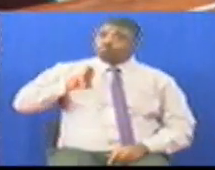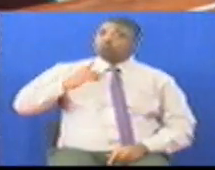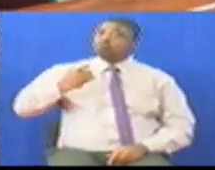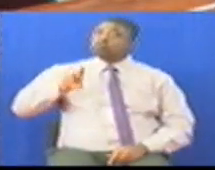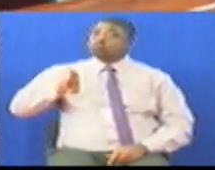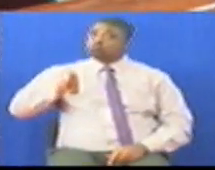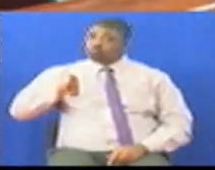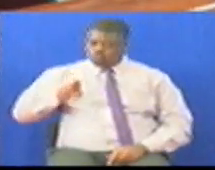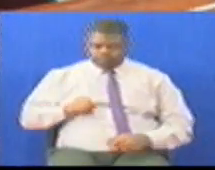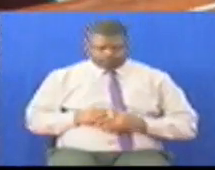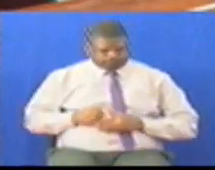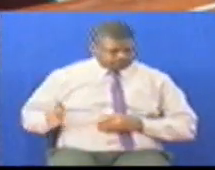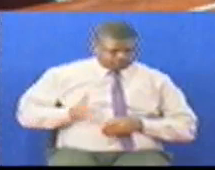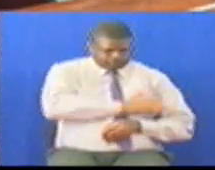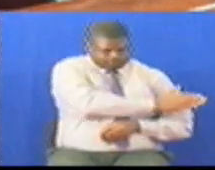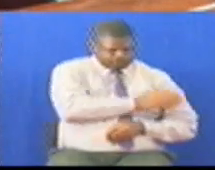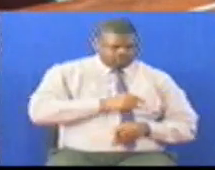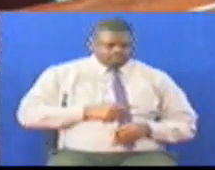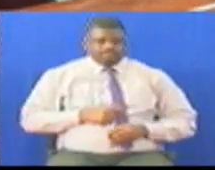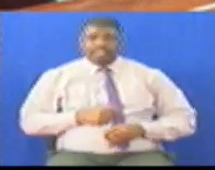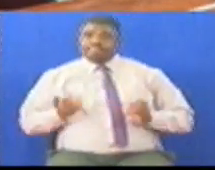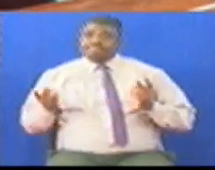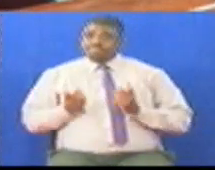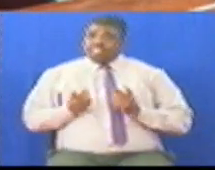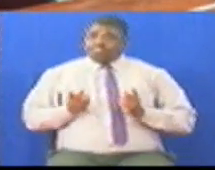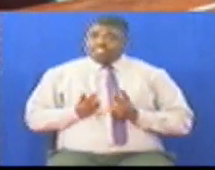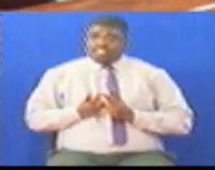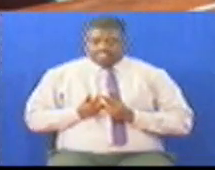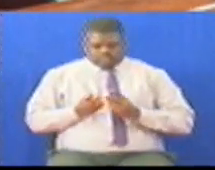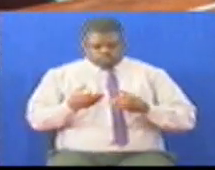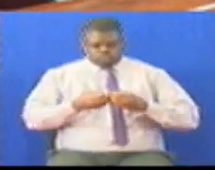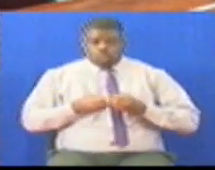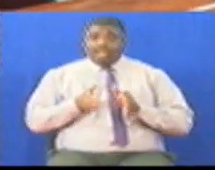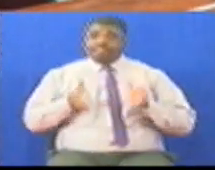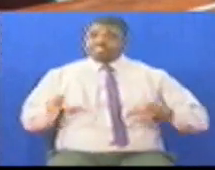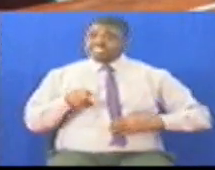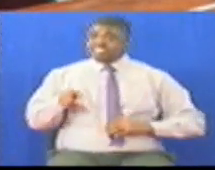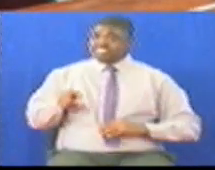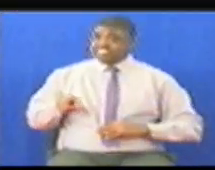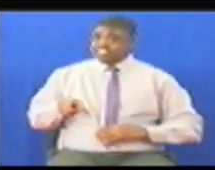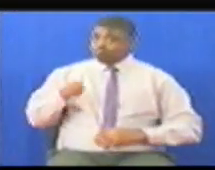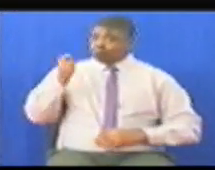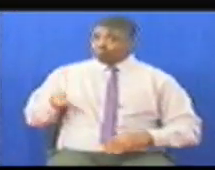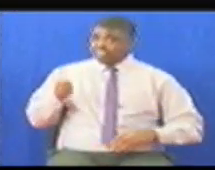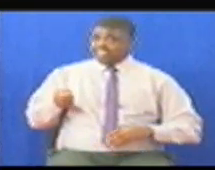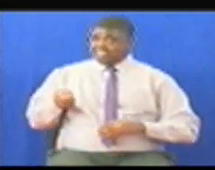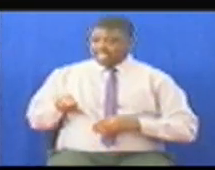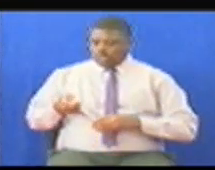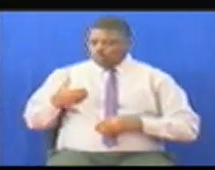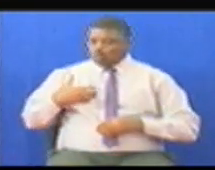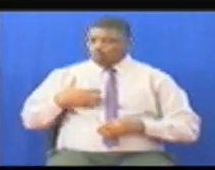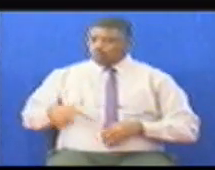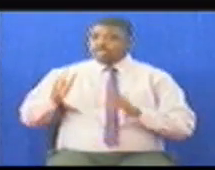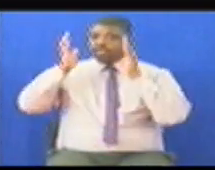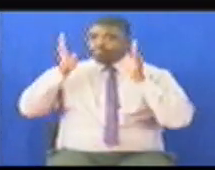Mheshimiwa Spika, napenda kuchukua nafasi hii kumpongeza Mheshimiwa Kassim Majaliwa, Waziri Mkuu wa